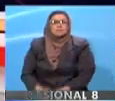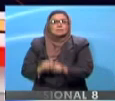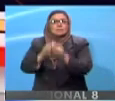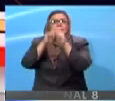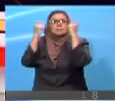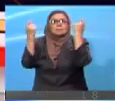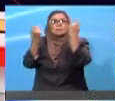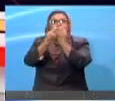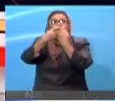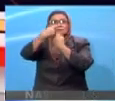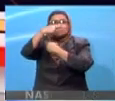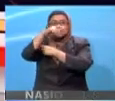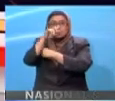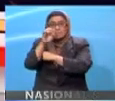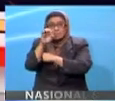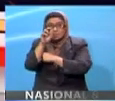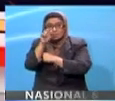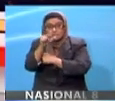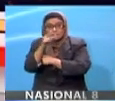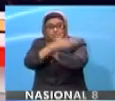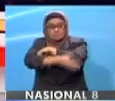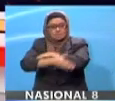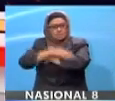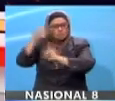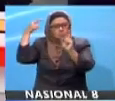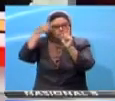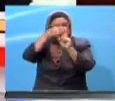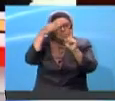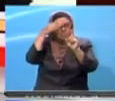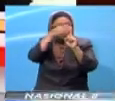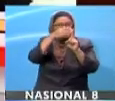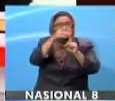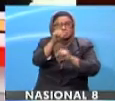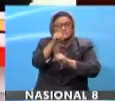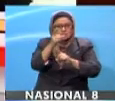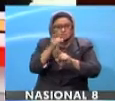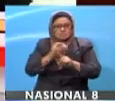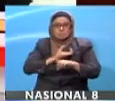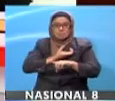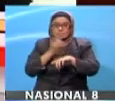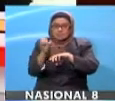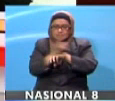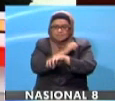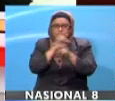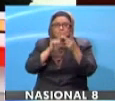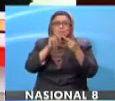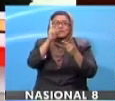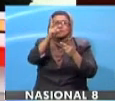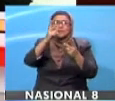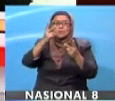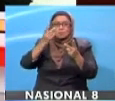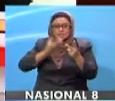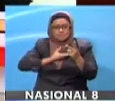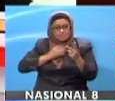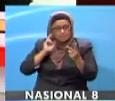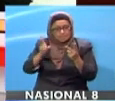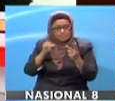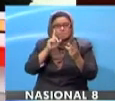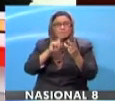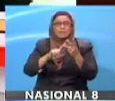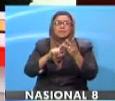Skuad petong negara pula mensasarkan 1 pingat emas, 2 perak dan 2 gangsa dikutip pada temasya Sukan C di Kota